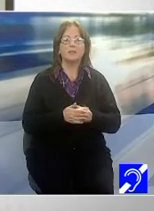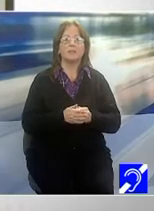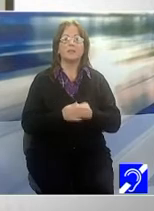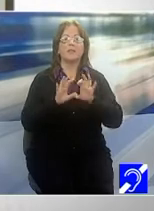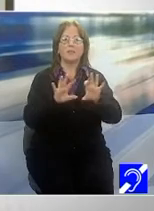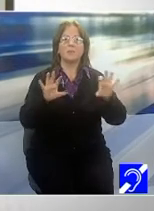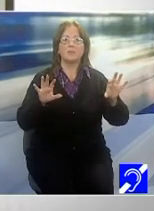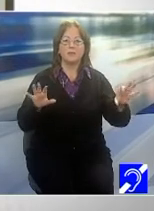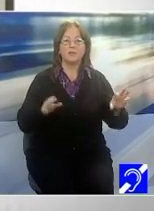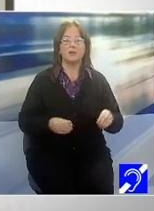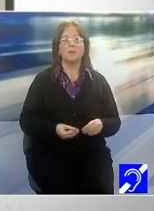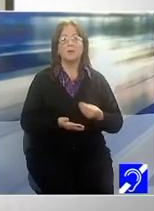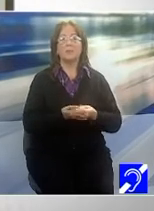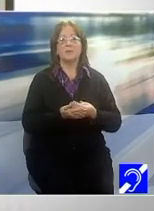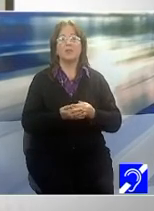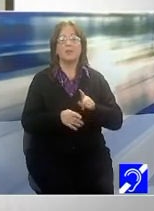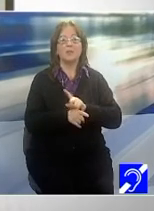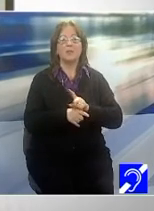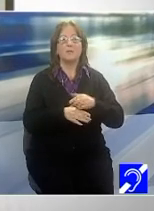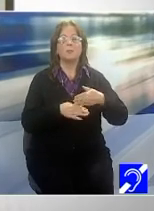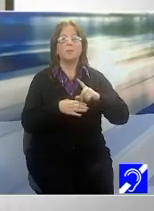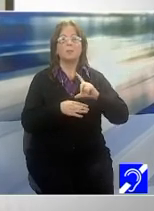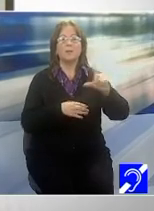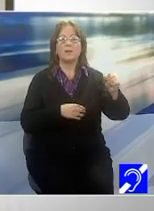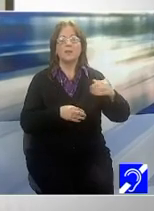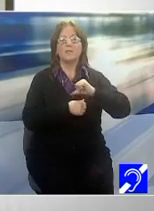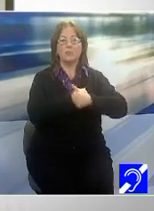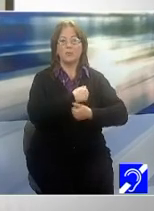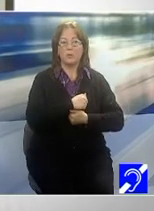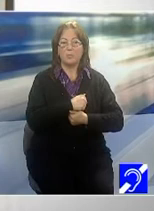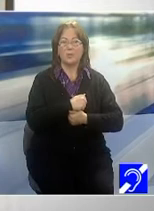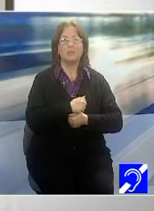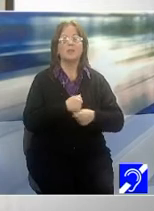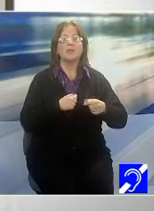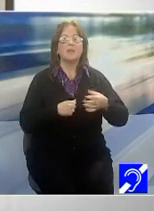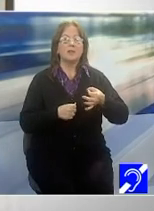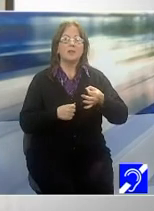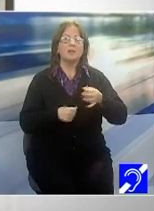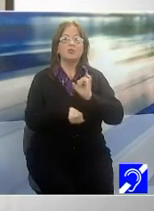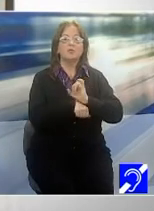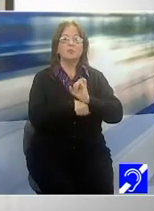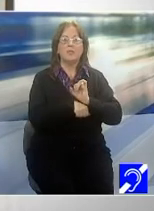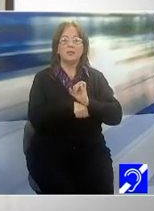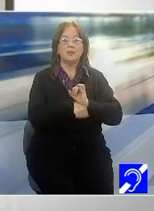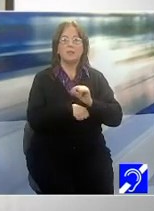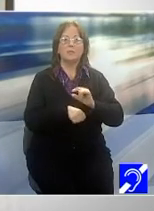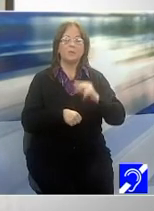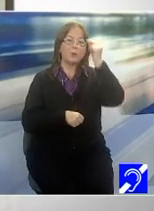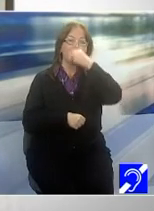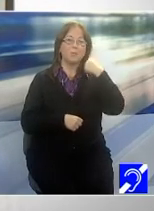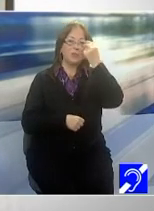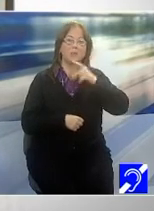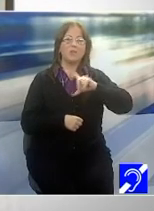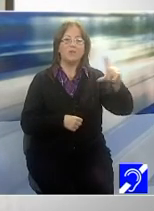să plece de aici la Târgu Mureș, va fi găzduită până la sfârșitul săptămânii acesteia. Și publicul o poate